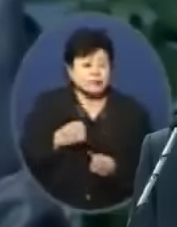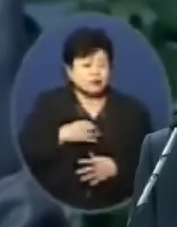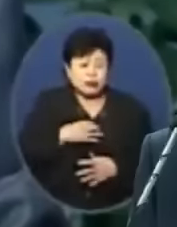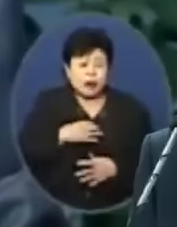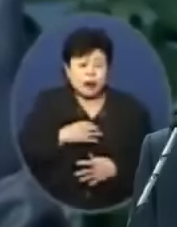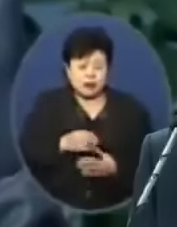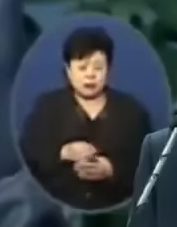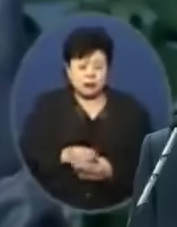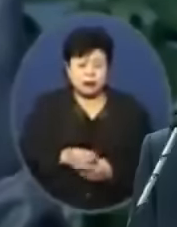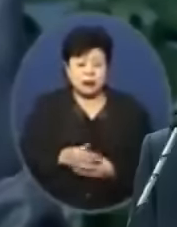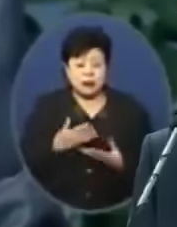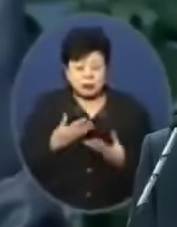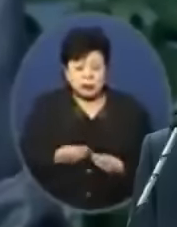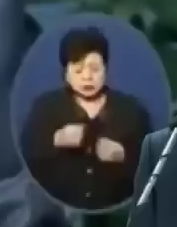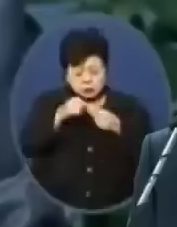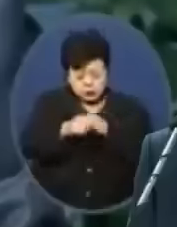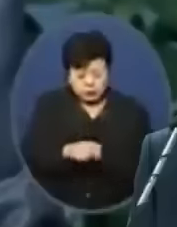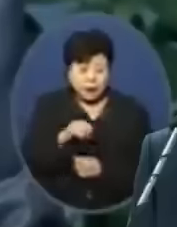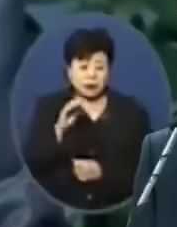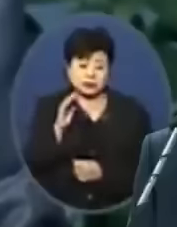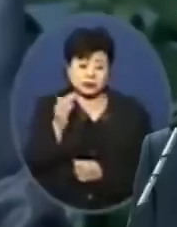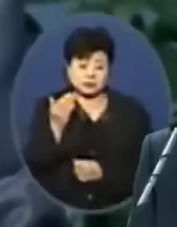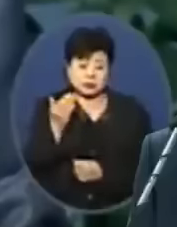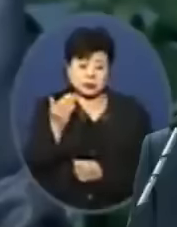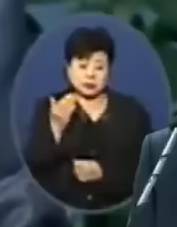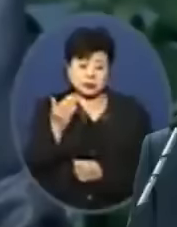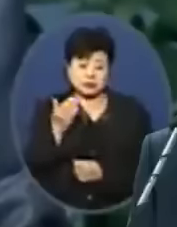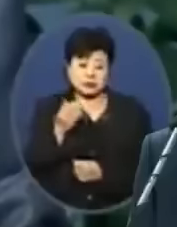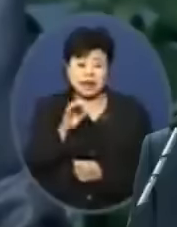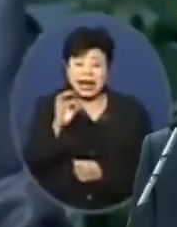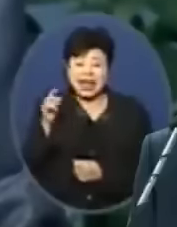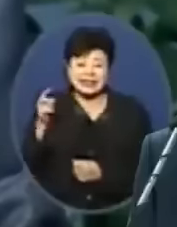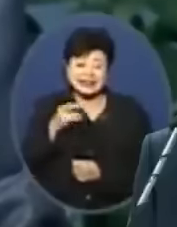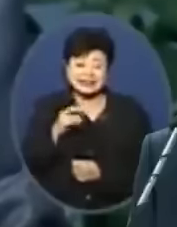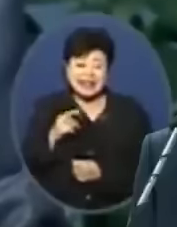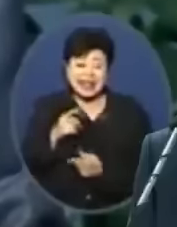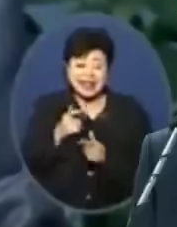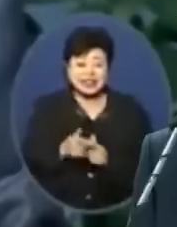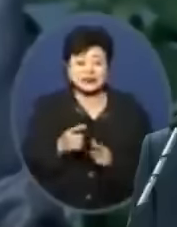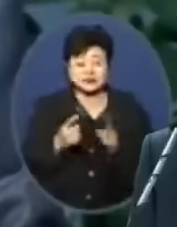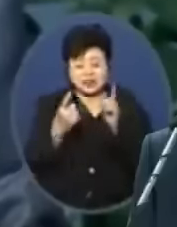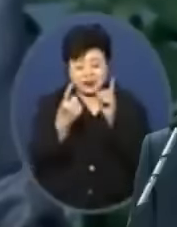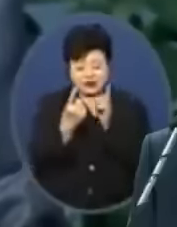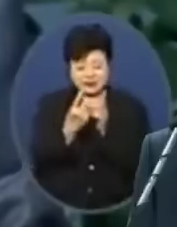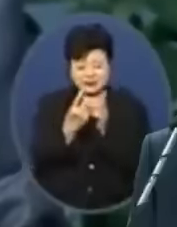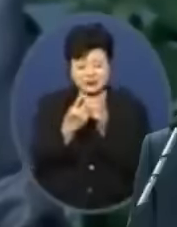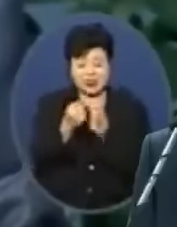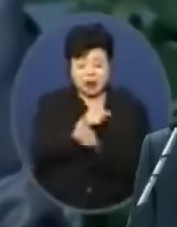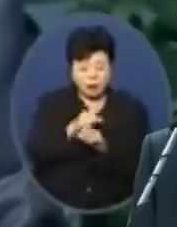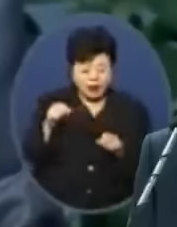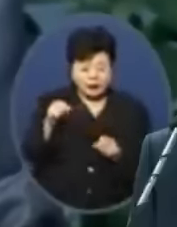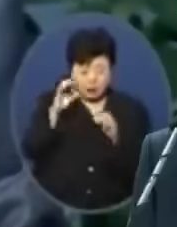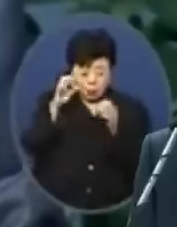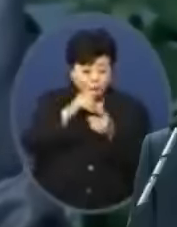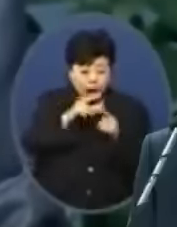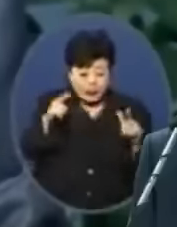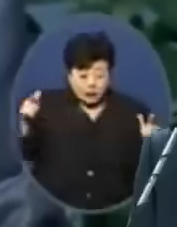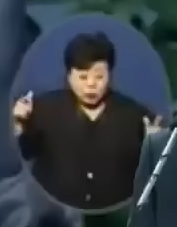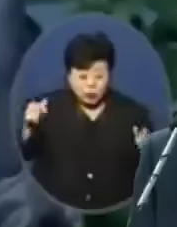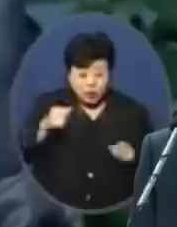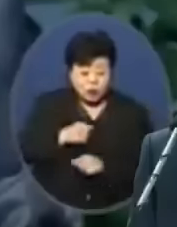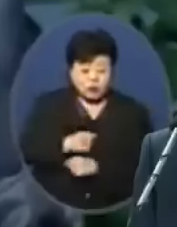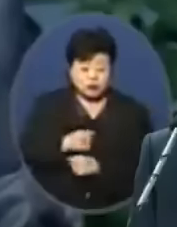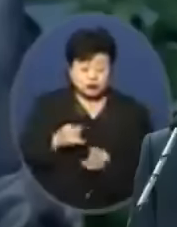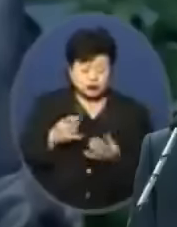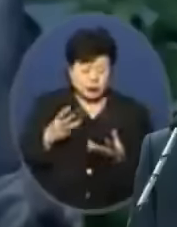떨고 좌절하고 말았던 것입니다. 안드레는 예수님께 찾아와서 광야만 본 것이 아니라 군육만